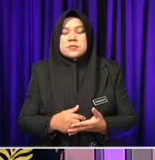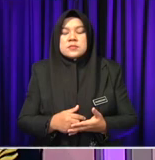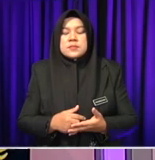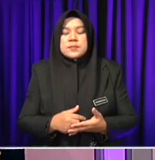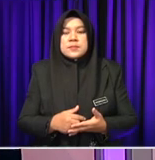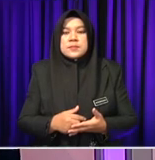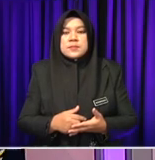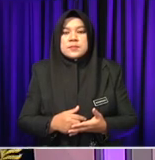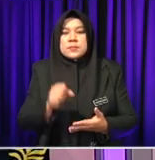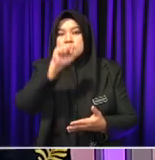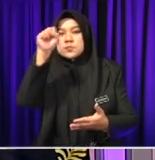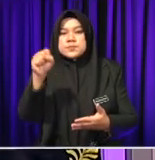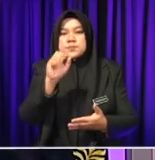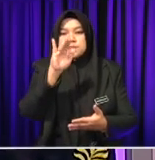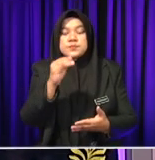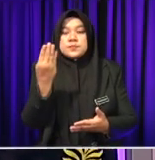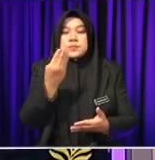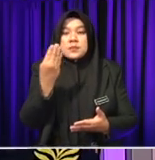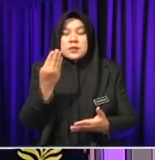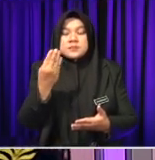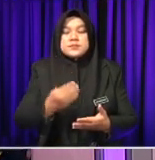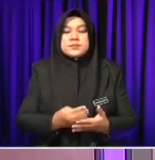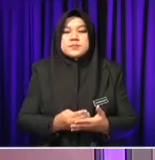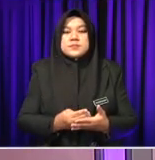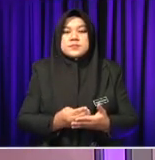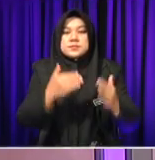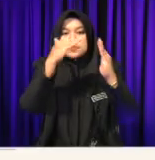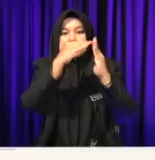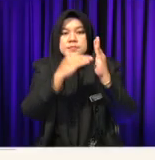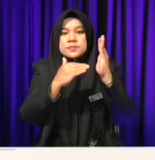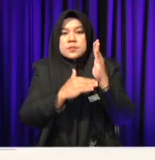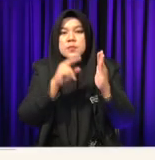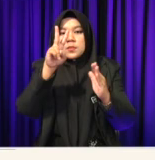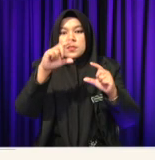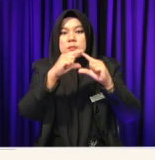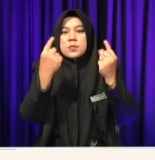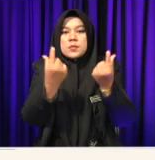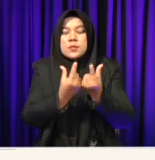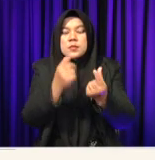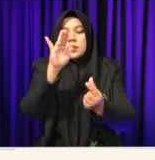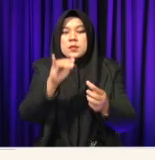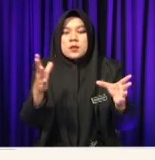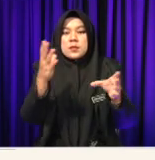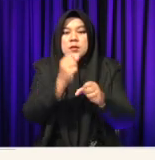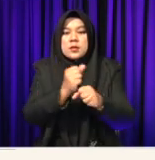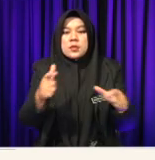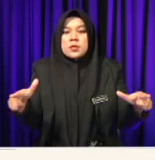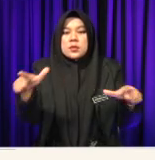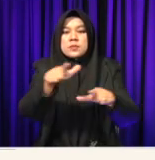yang biasa dah bila kita dah buat la tob kan senaraikan dua golongan yang mendapat naungan Allah